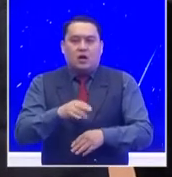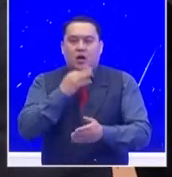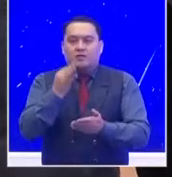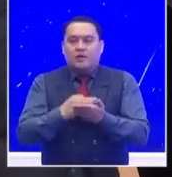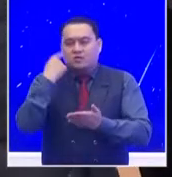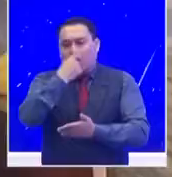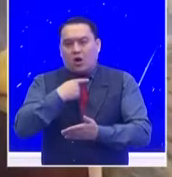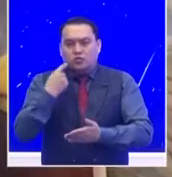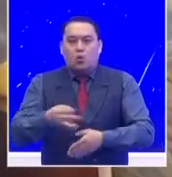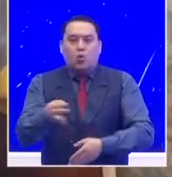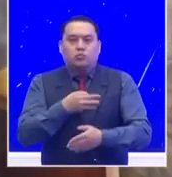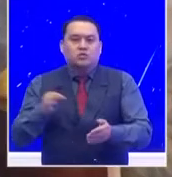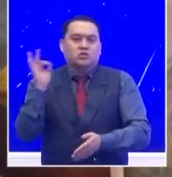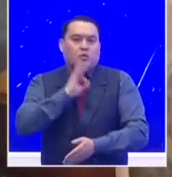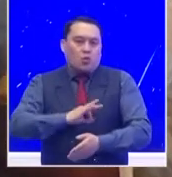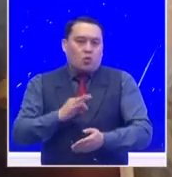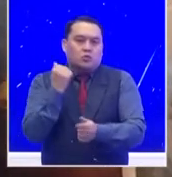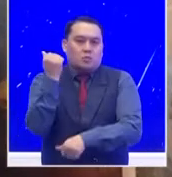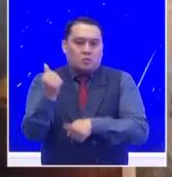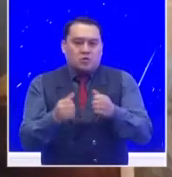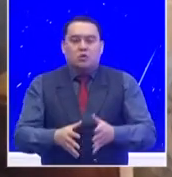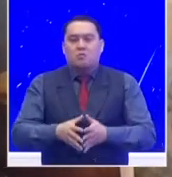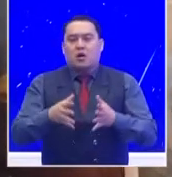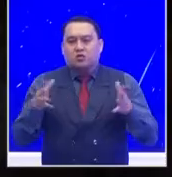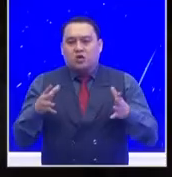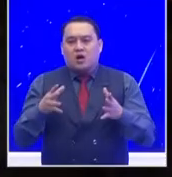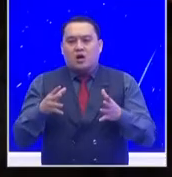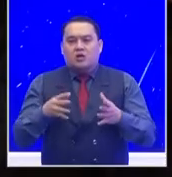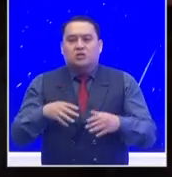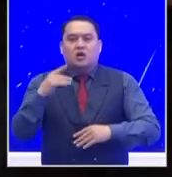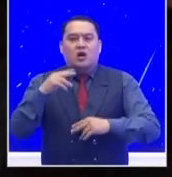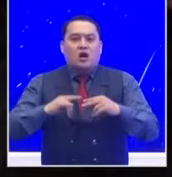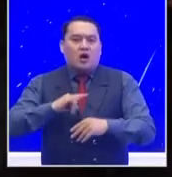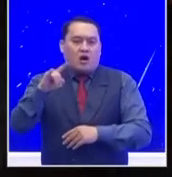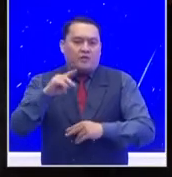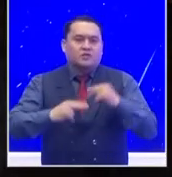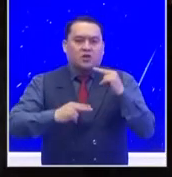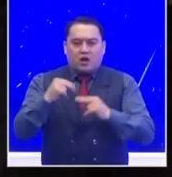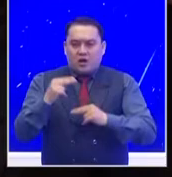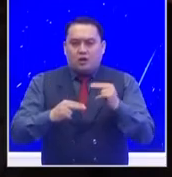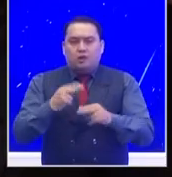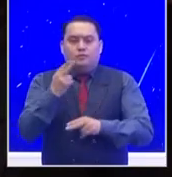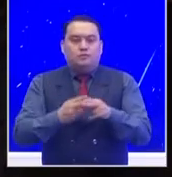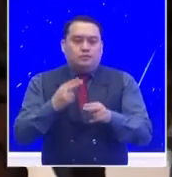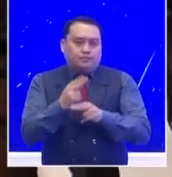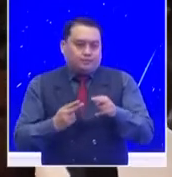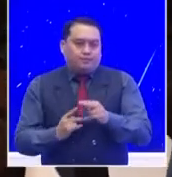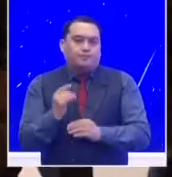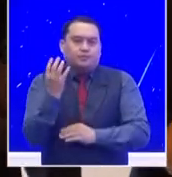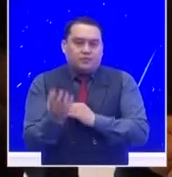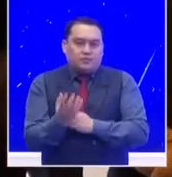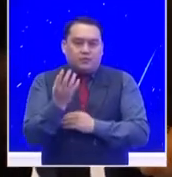ответственных лиц, область применения материала весьма широкая. Машина и авиастроение, металлургия, нефтегазовая промышленность